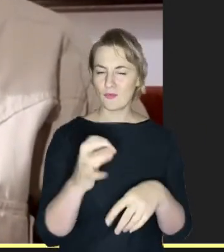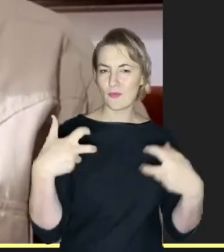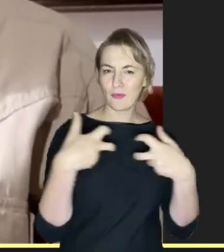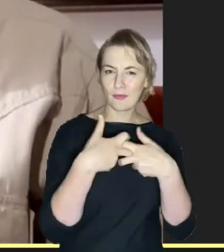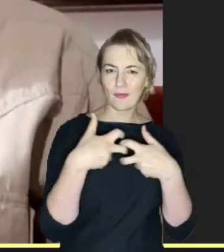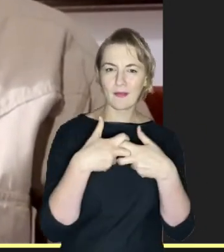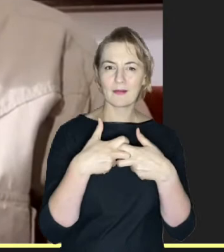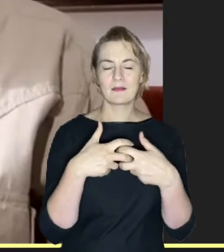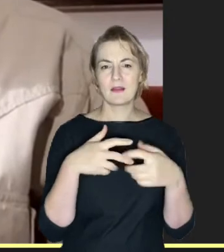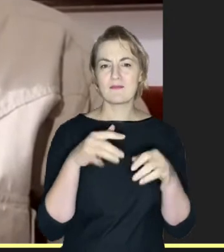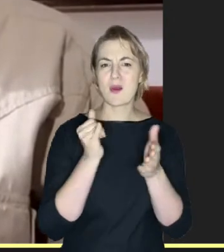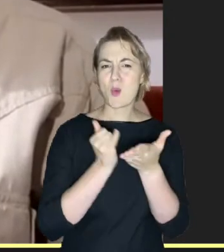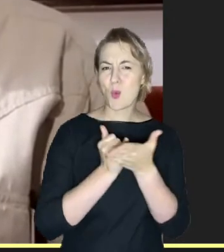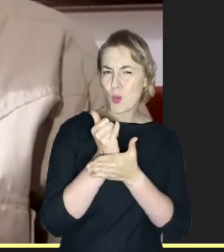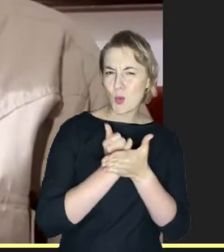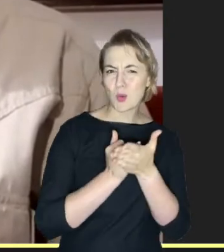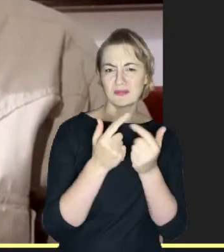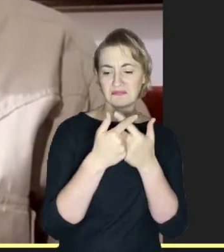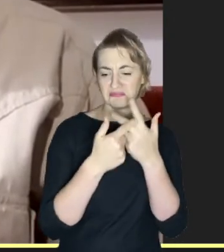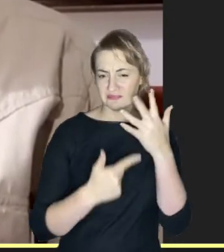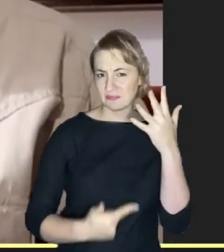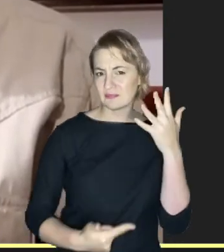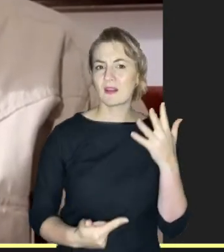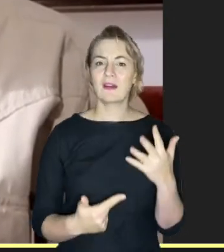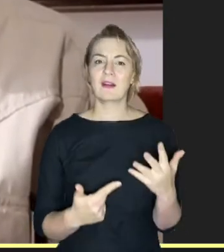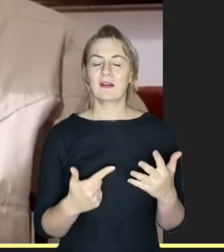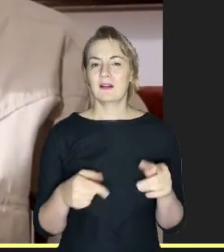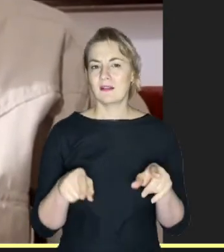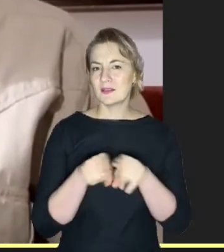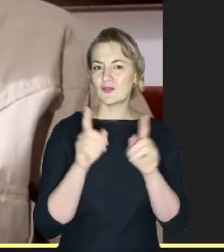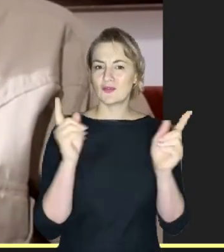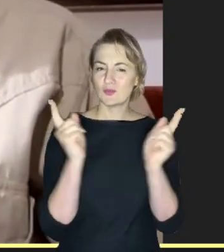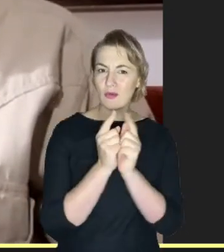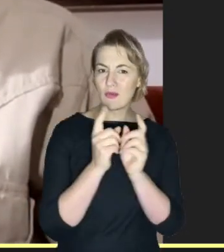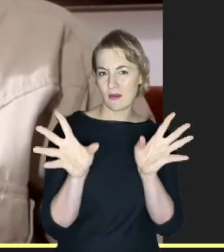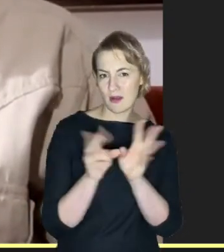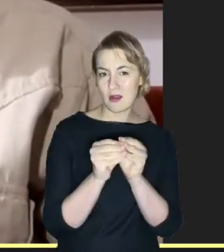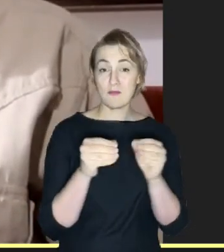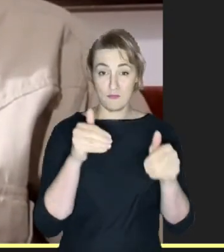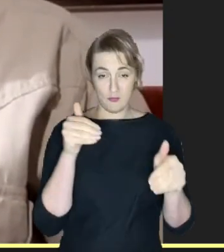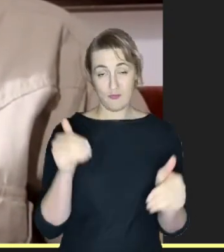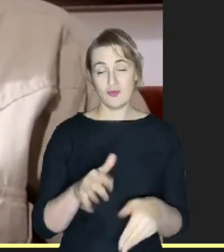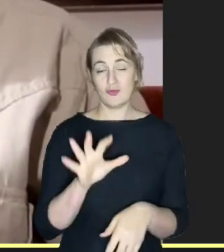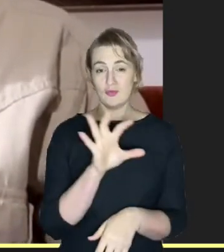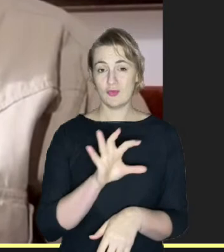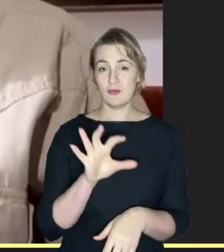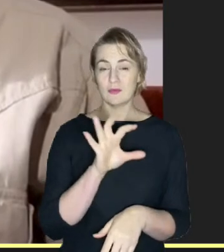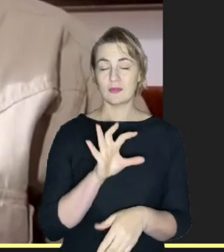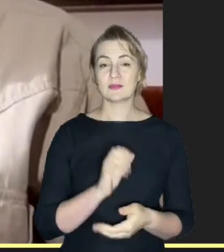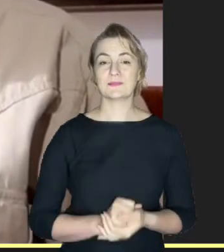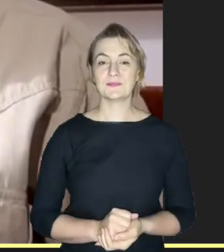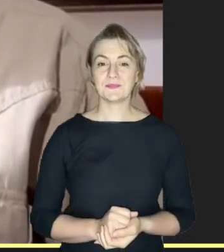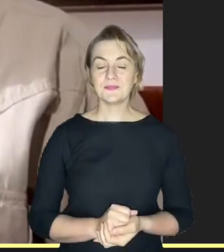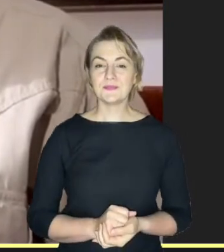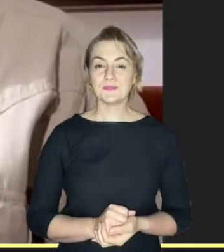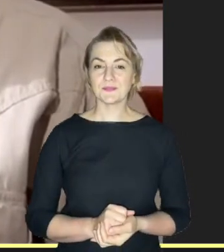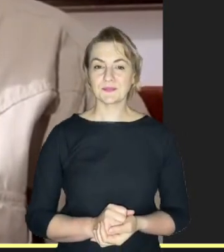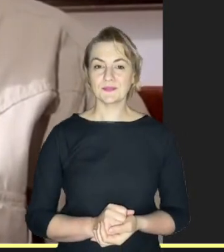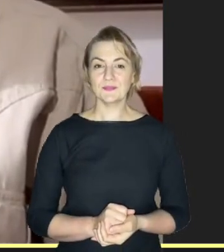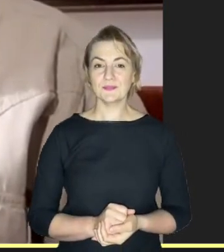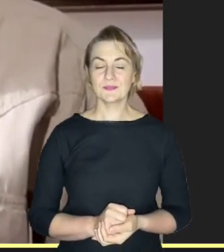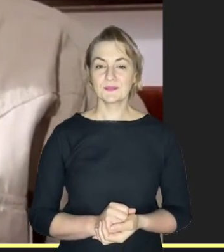kursów i wykładów i spotkań z tobą. Na tej stronie